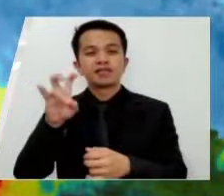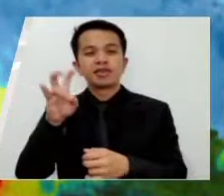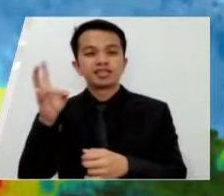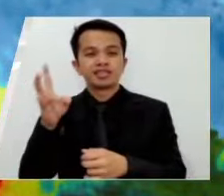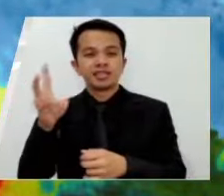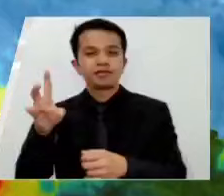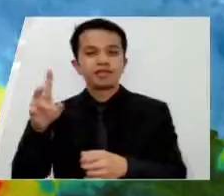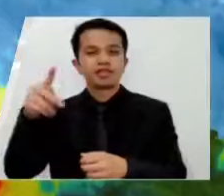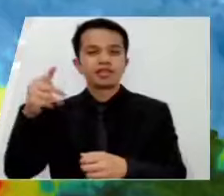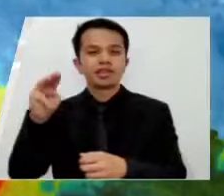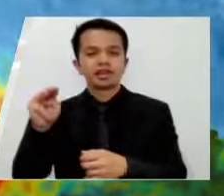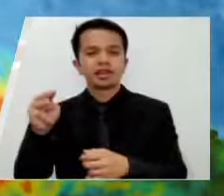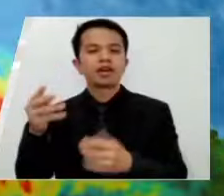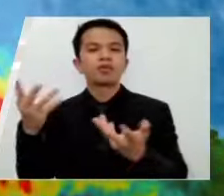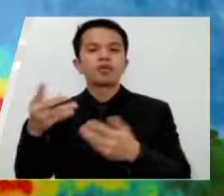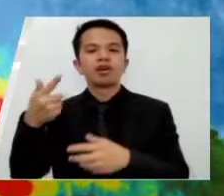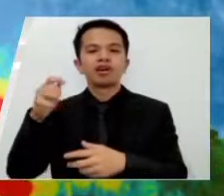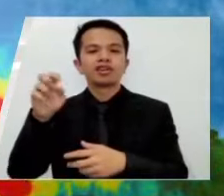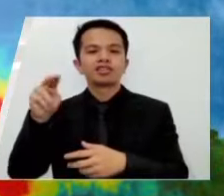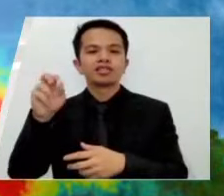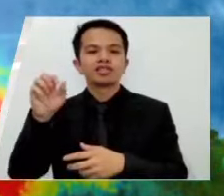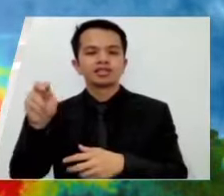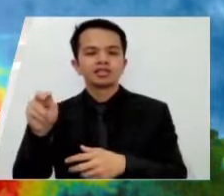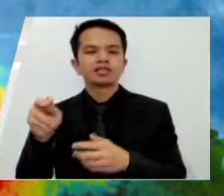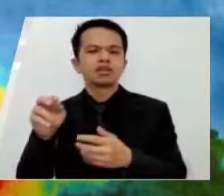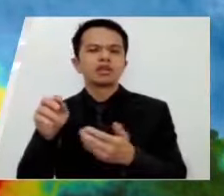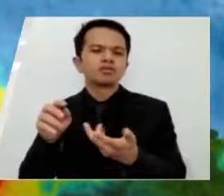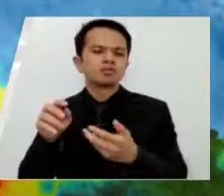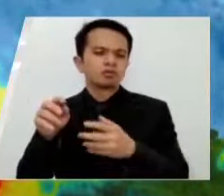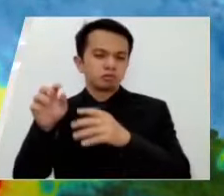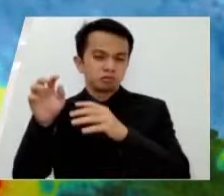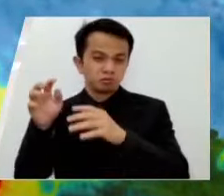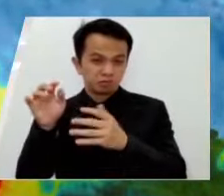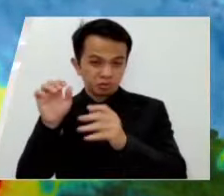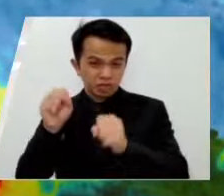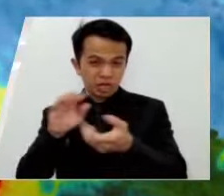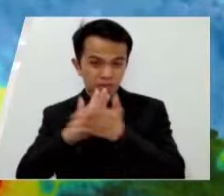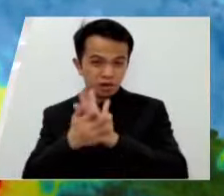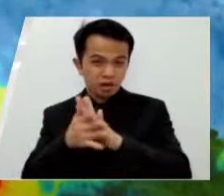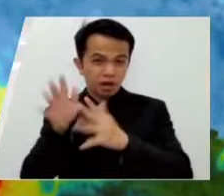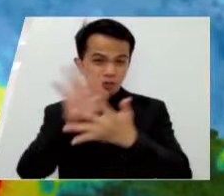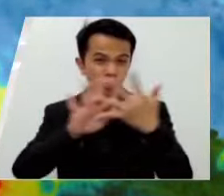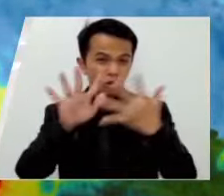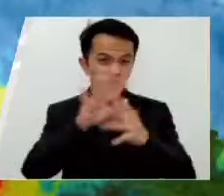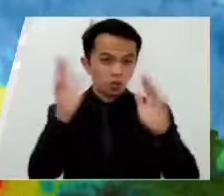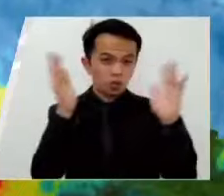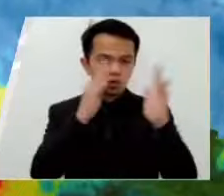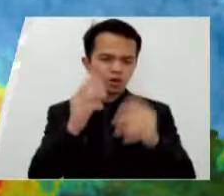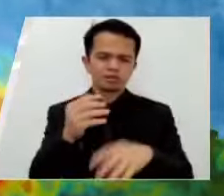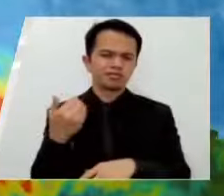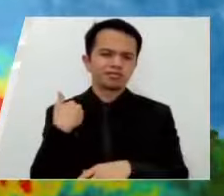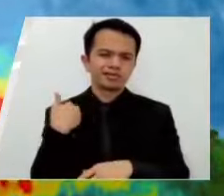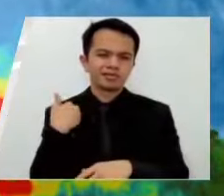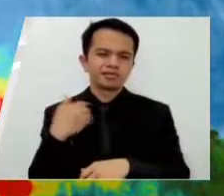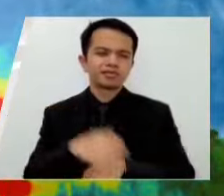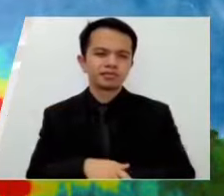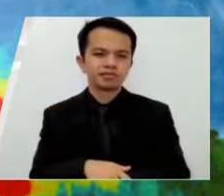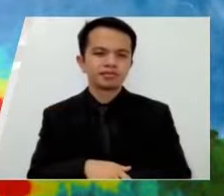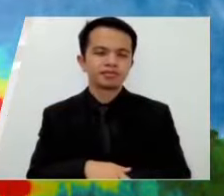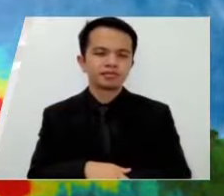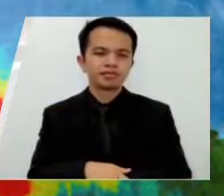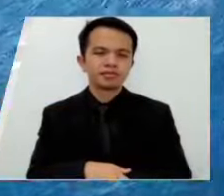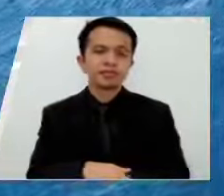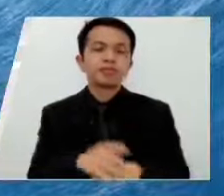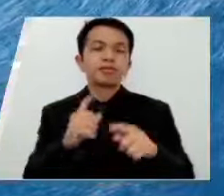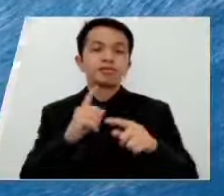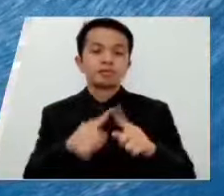ng General Santos City. Mababa naman ang tsansa nitong maging bagyo o pumasok sa PAR ayon sa PAGASA. Pero yung